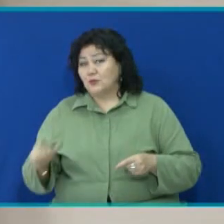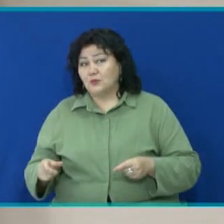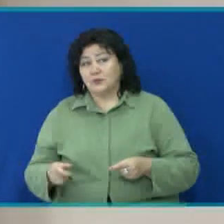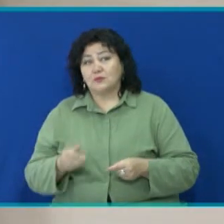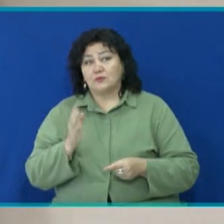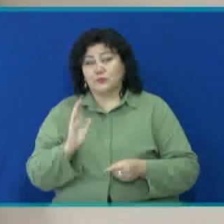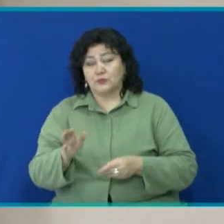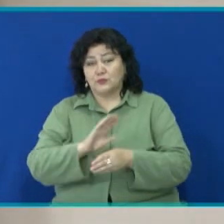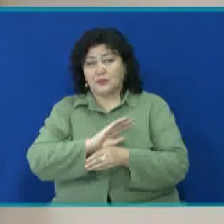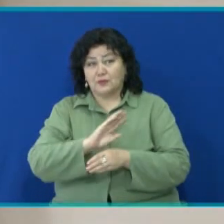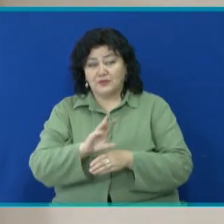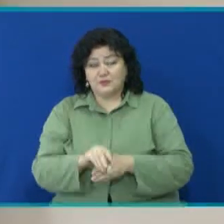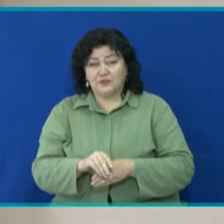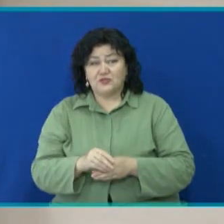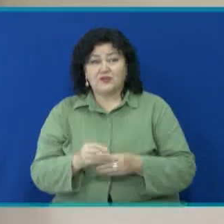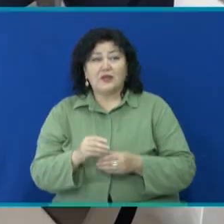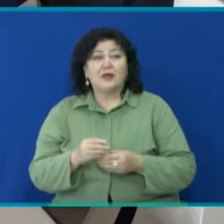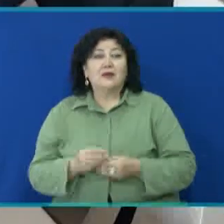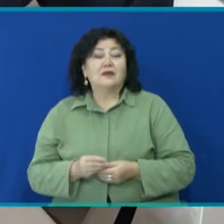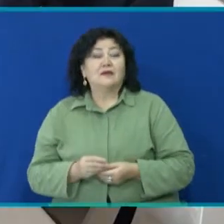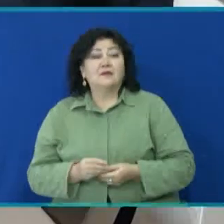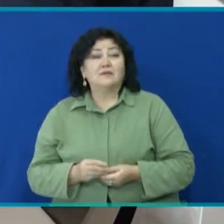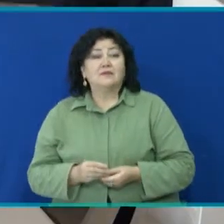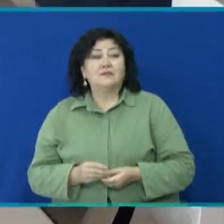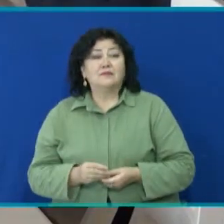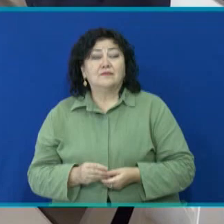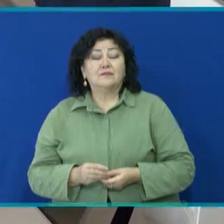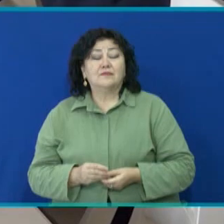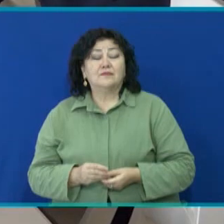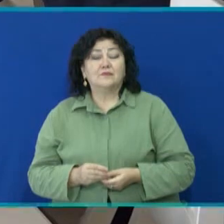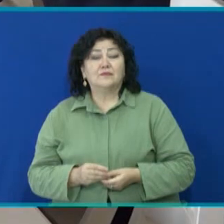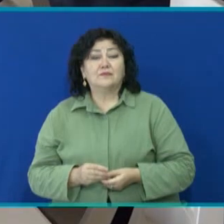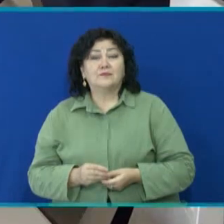жұмылдыра алады. Нұргүл Садықова, Ботагөз Дандыбаева, Анатолий Тернов, Семей телеарнасы.